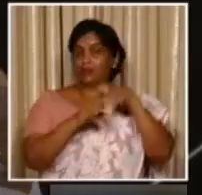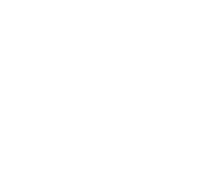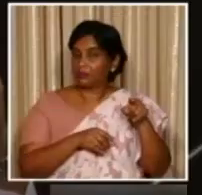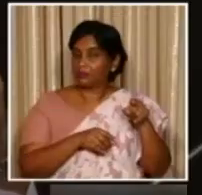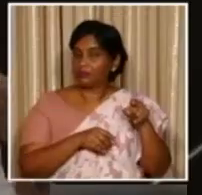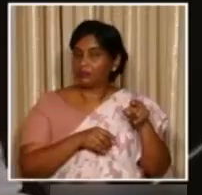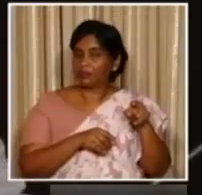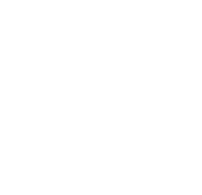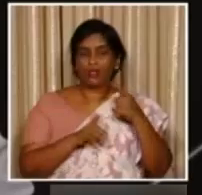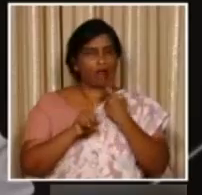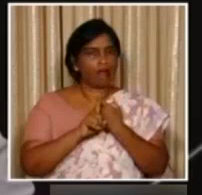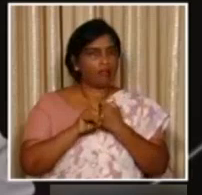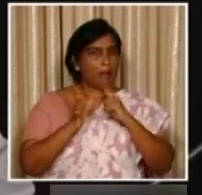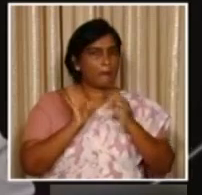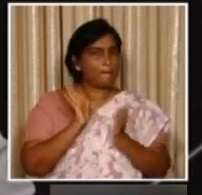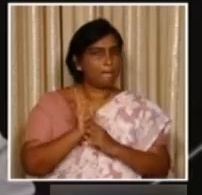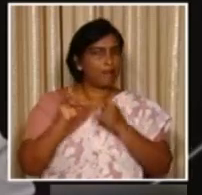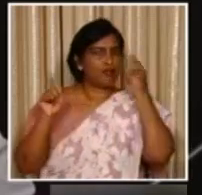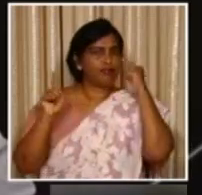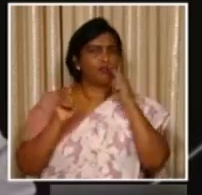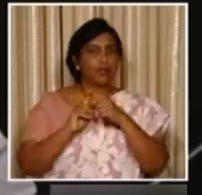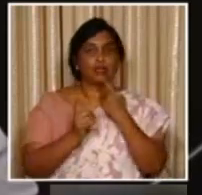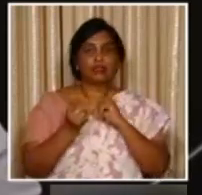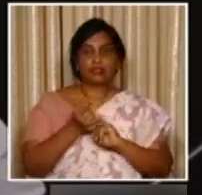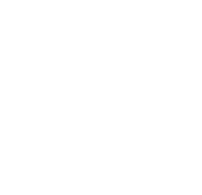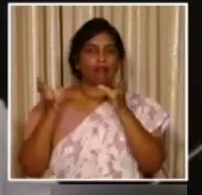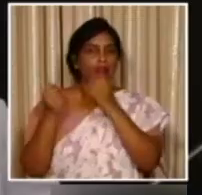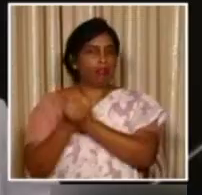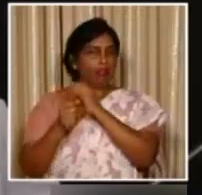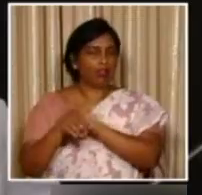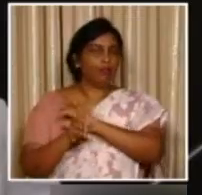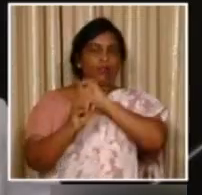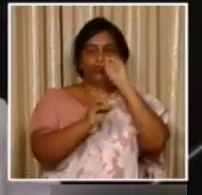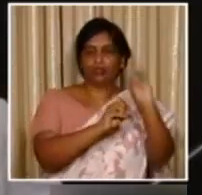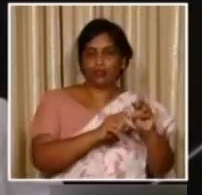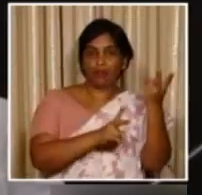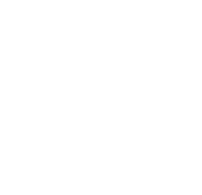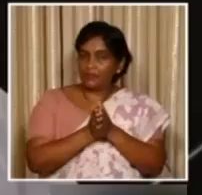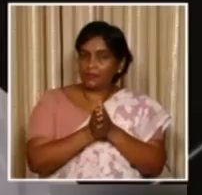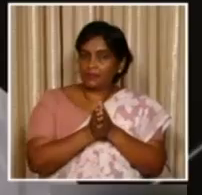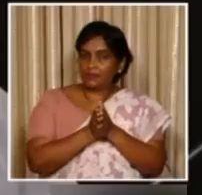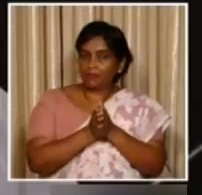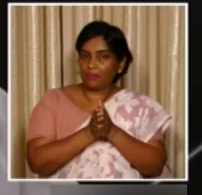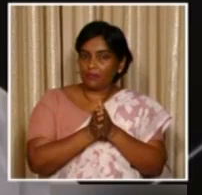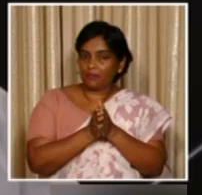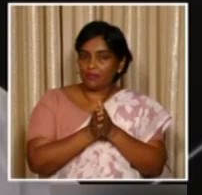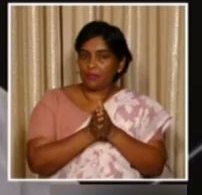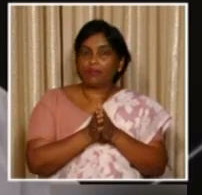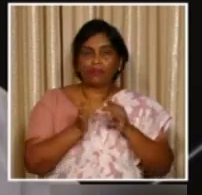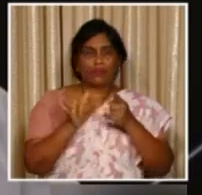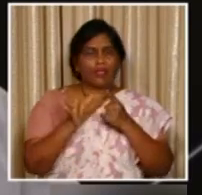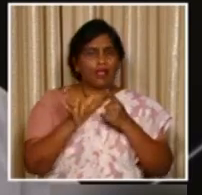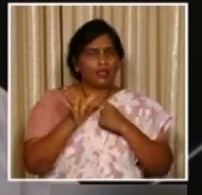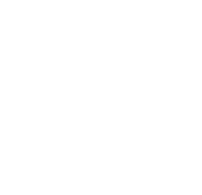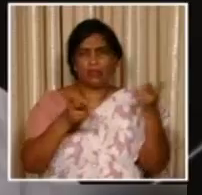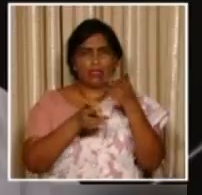ඔය කාන්තක්ගුඩියේ සිද්ධියක් සම්බන්ධව සහරාන්ගේ කට්ටියත් ඇතුලට ගියේ. එතකොට මේ දෙගොල්ලෝ තමයි මෙතනින් අසාඩ් මෞලානා කියන